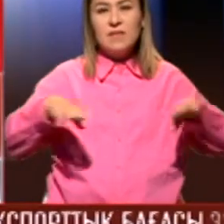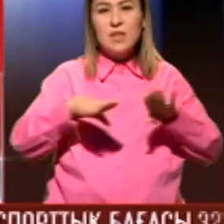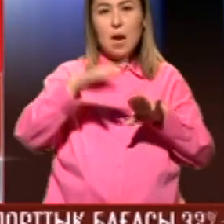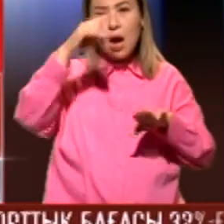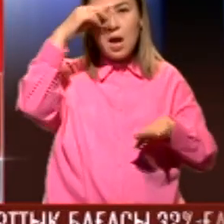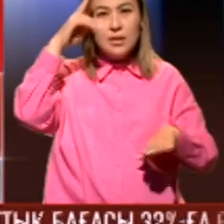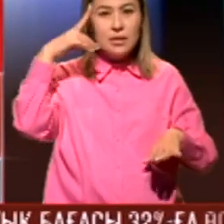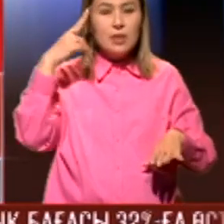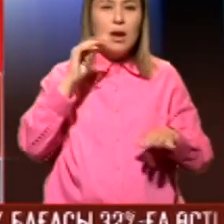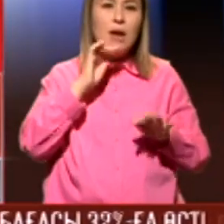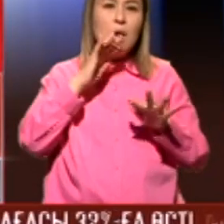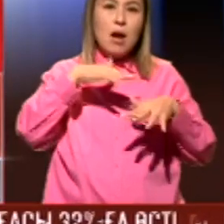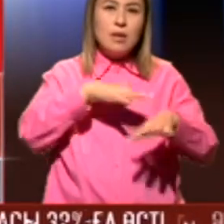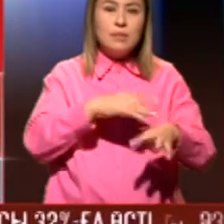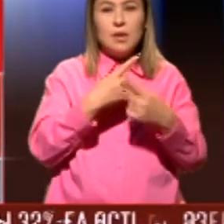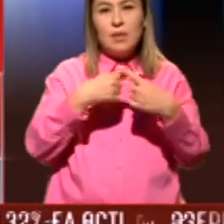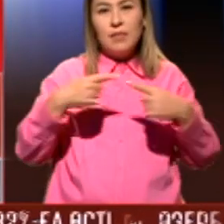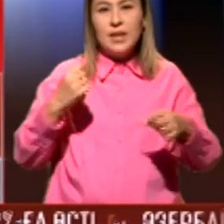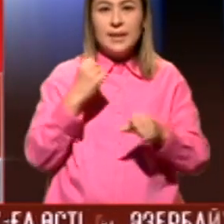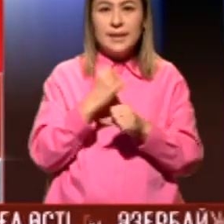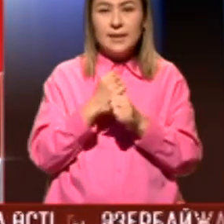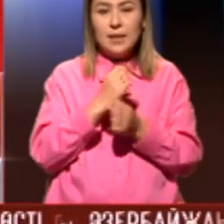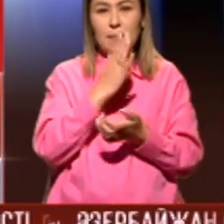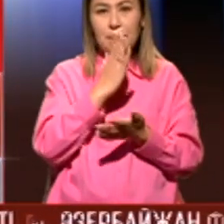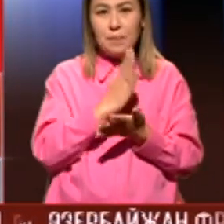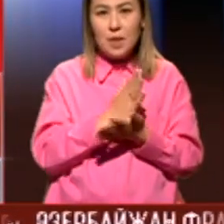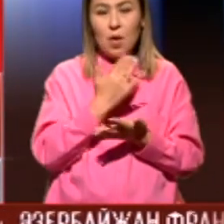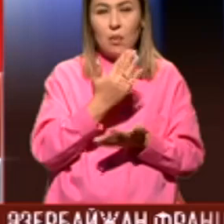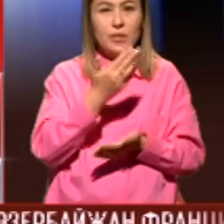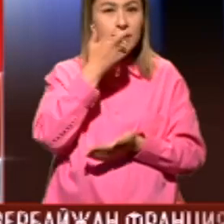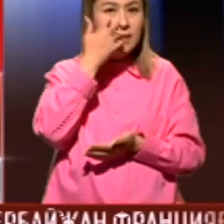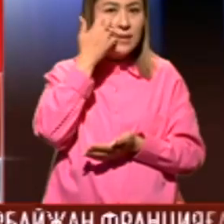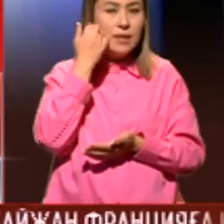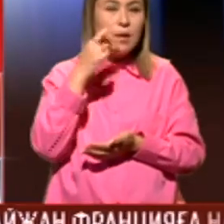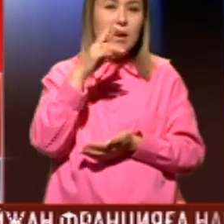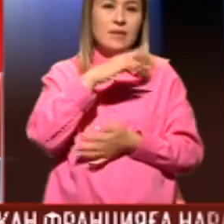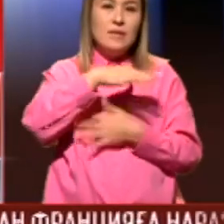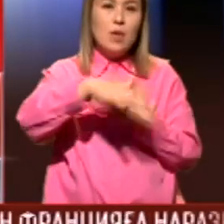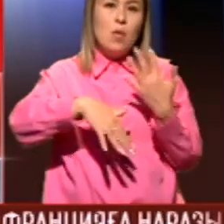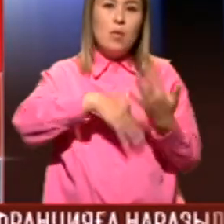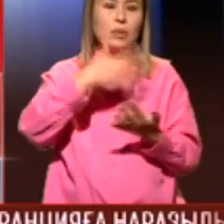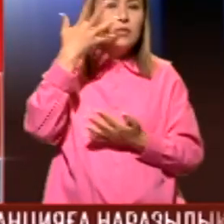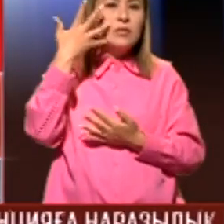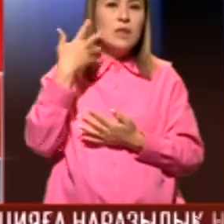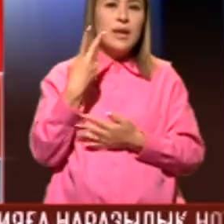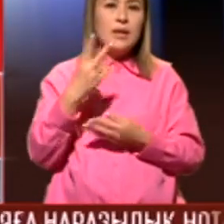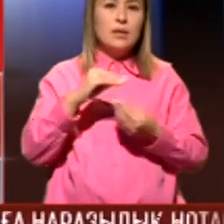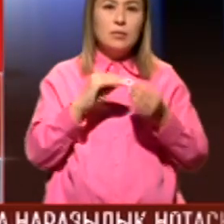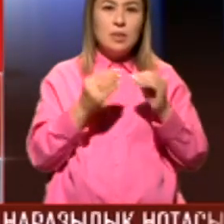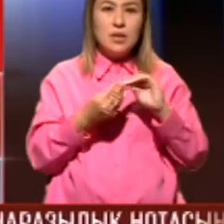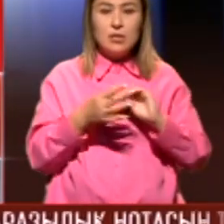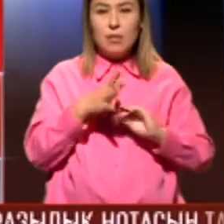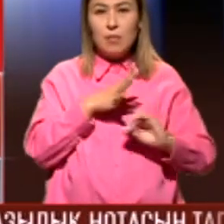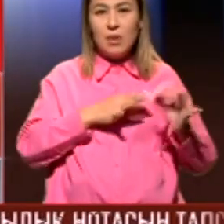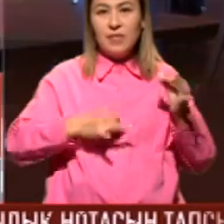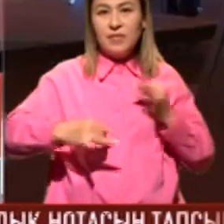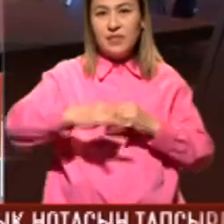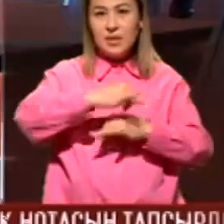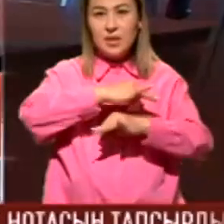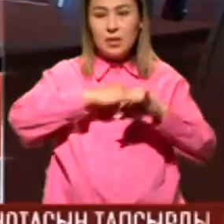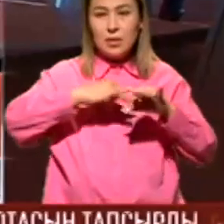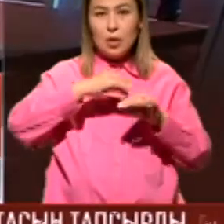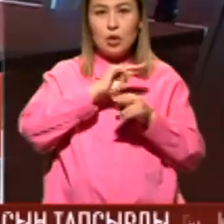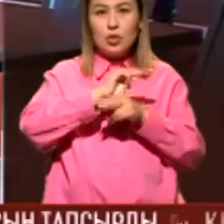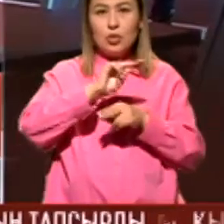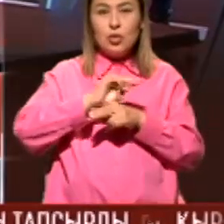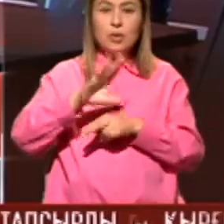мен Каспий арқылы басқа дегеннің бәрін жасап жатырмыз. Осыны ки мына қаңтар оқиғасы бізге кем дегенде екі нәрсені, қаңтардан кейінгі оқиғалар екі нәрсені